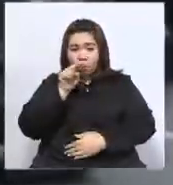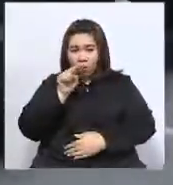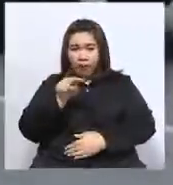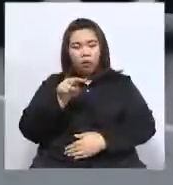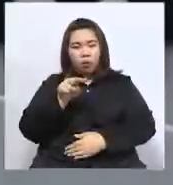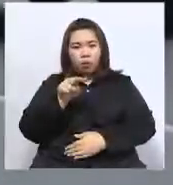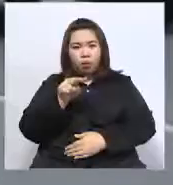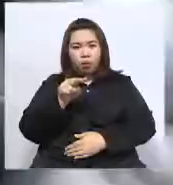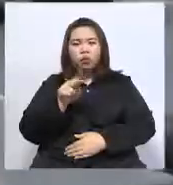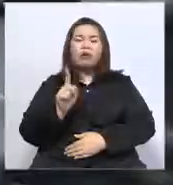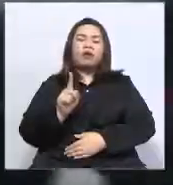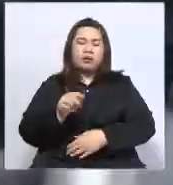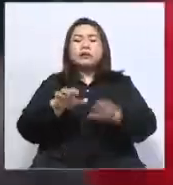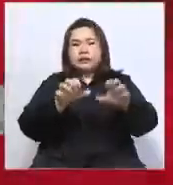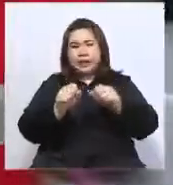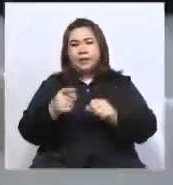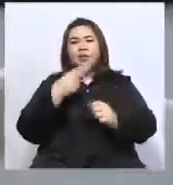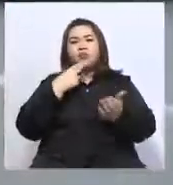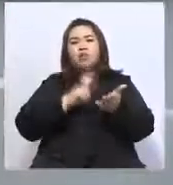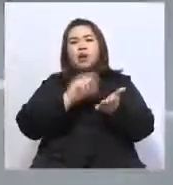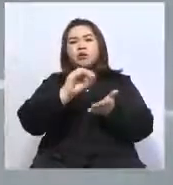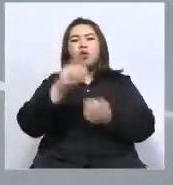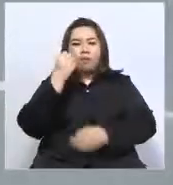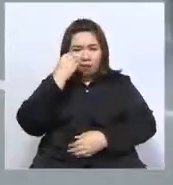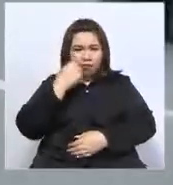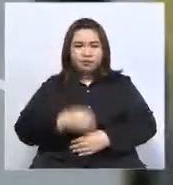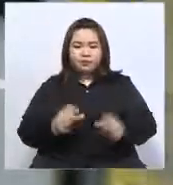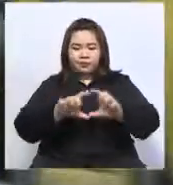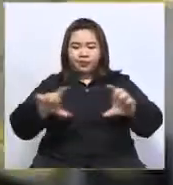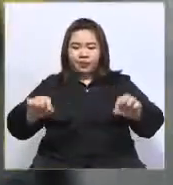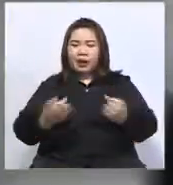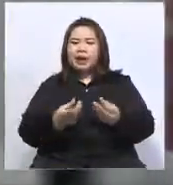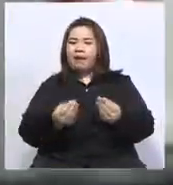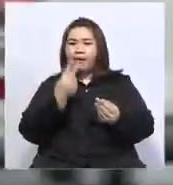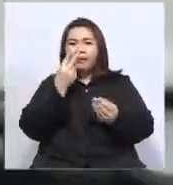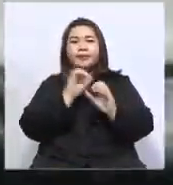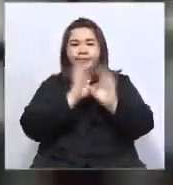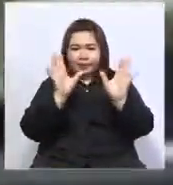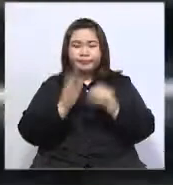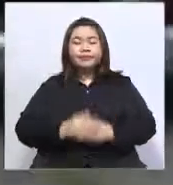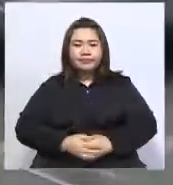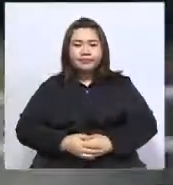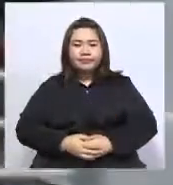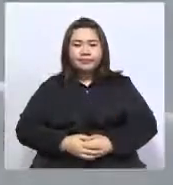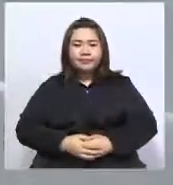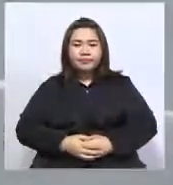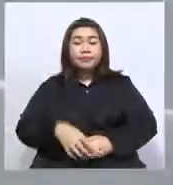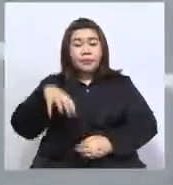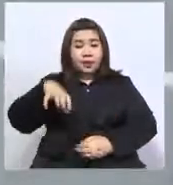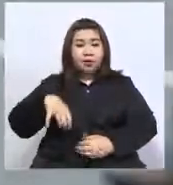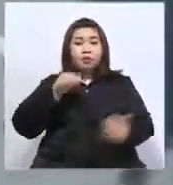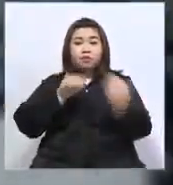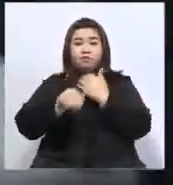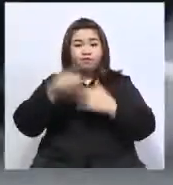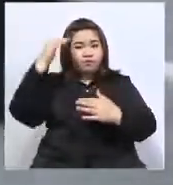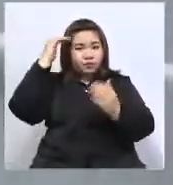พฤติกรมฝาฝื้ ไม่ตหวงเรกับ ดูแนส่งไใหถบ้าน มีเลขธมียชัดเจ็นี่ค่ะ กลมมาครัการตำ